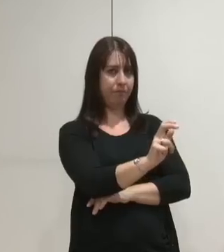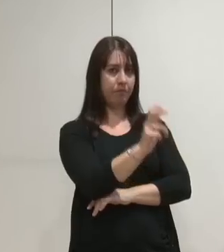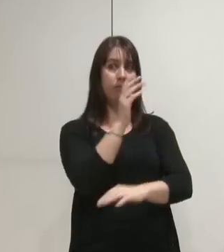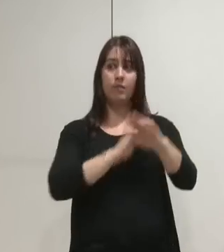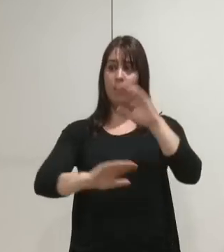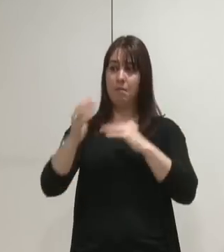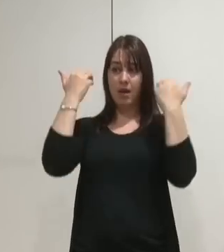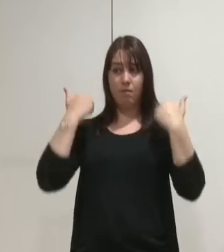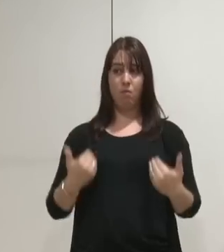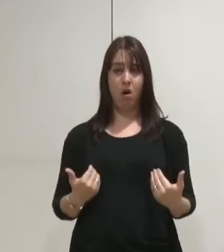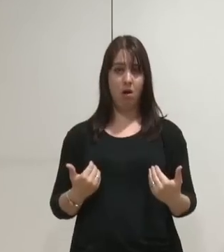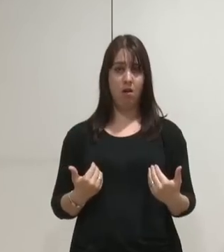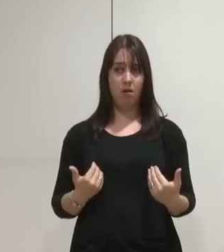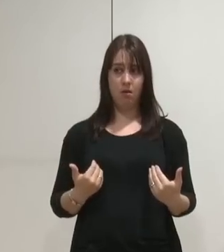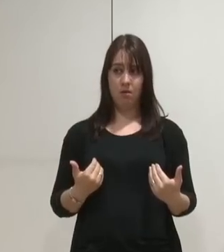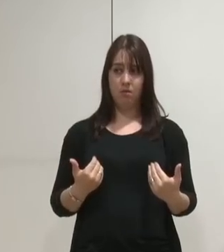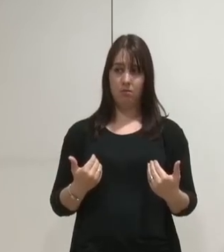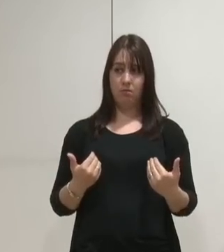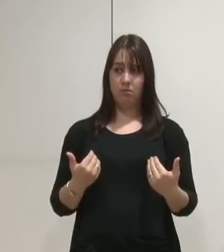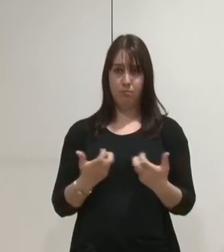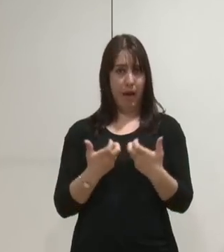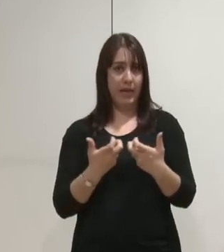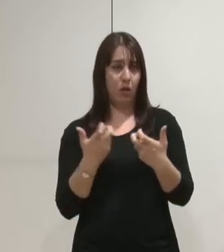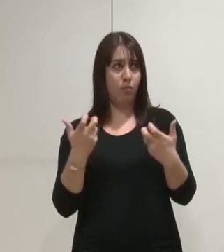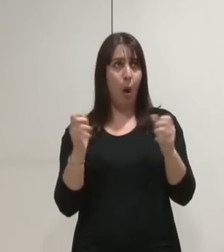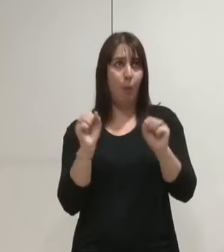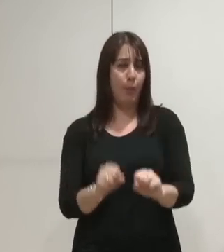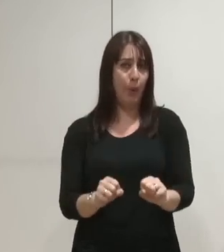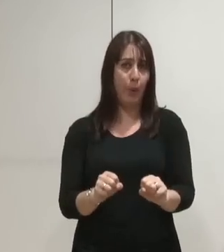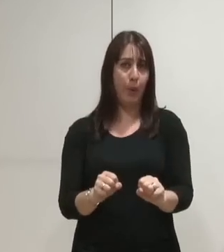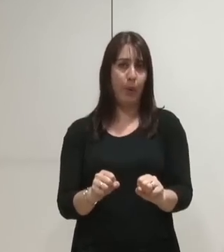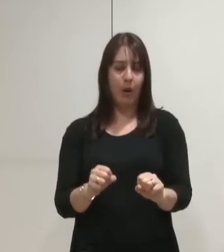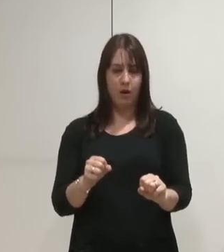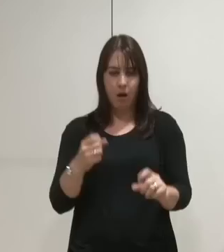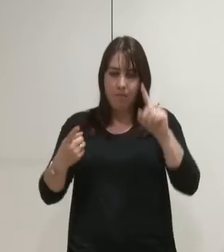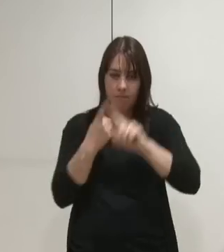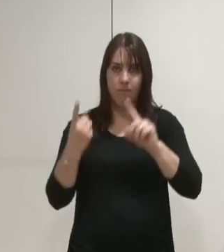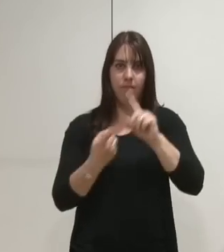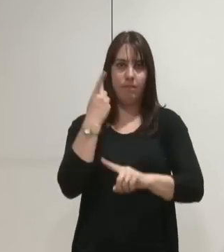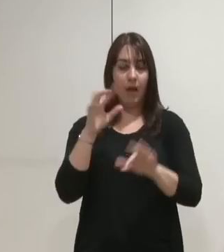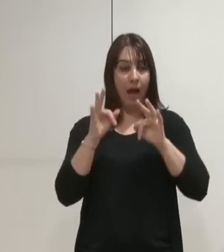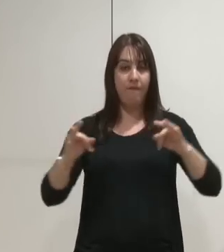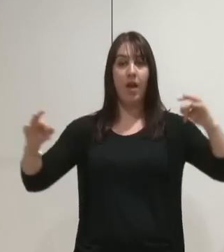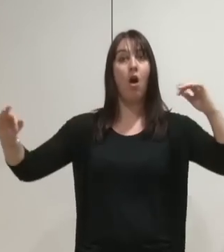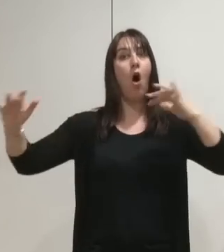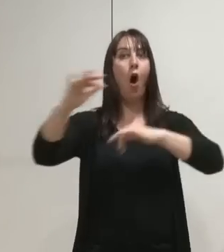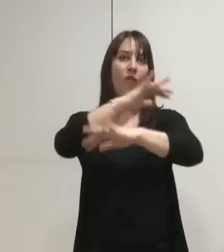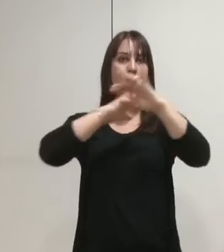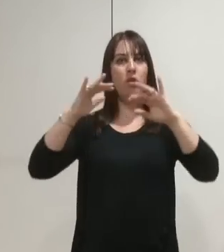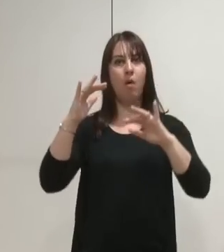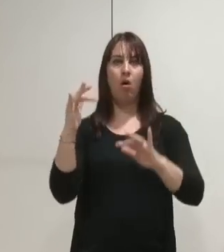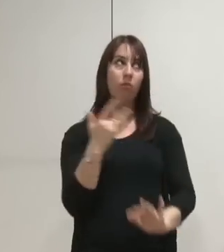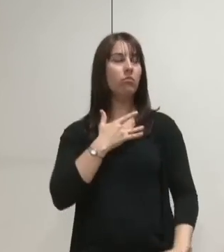je suis attaché notamment voire en particulier à la question environnementale et